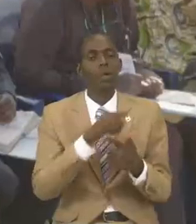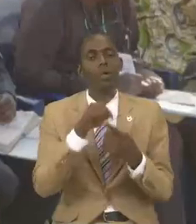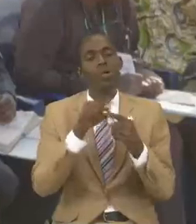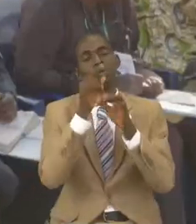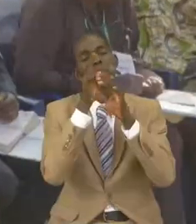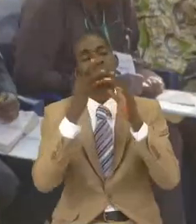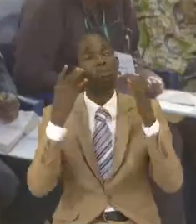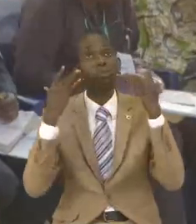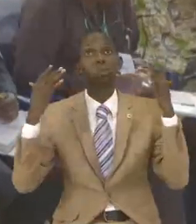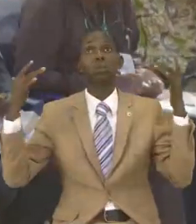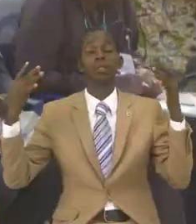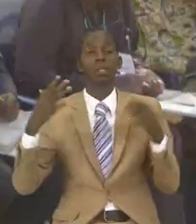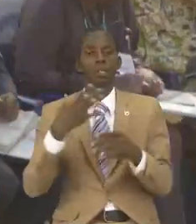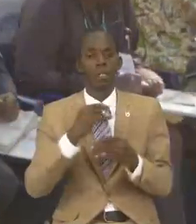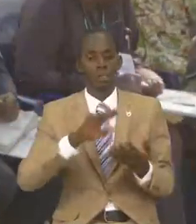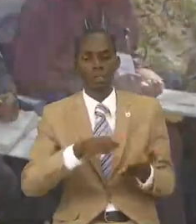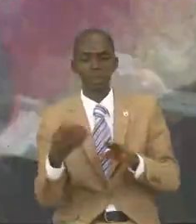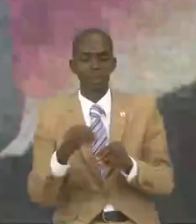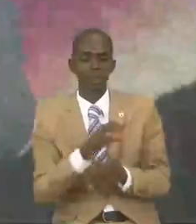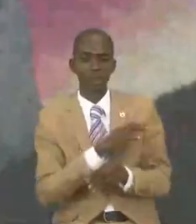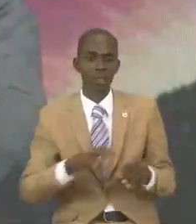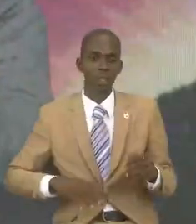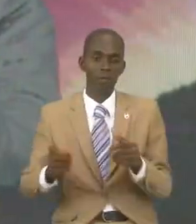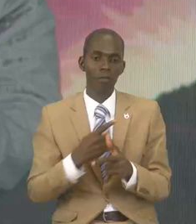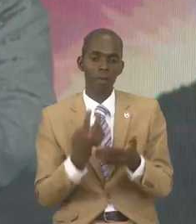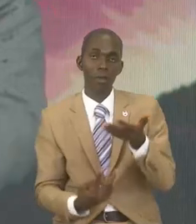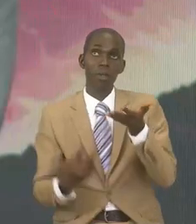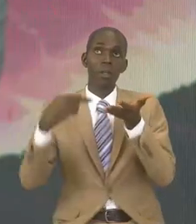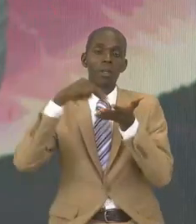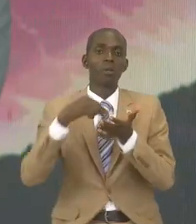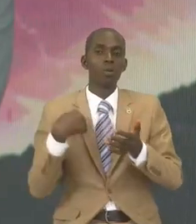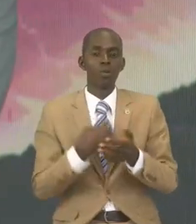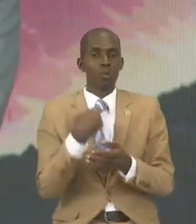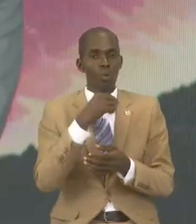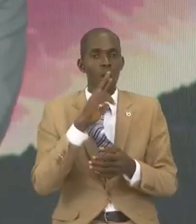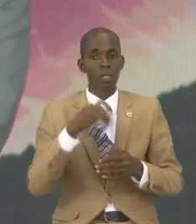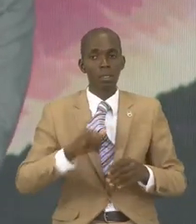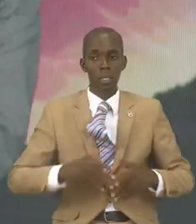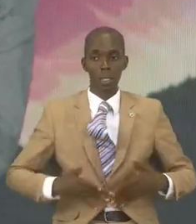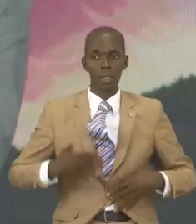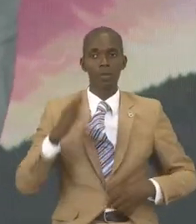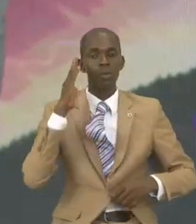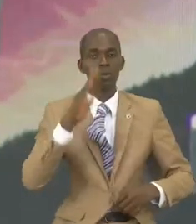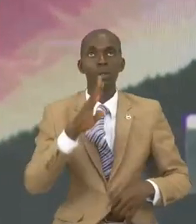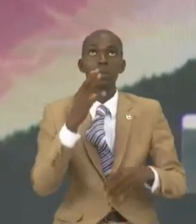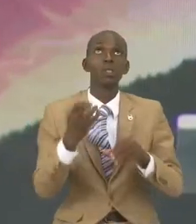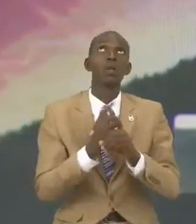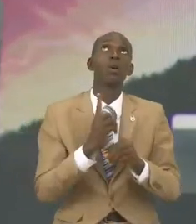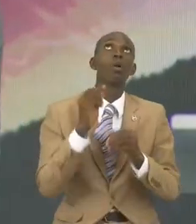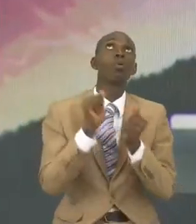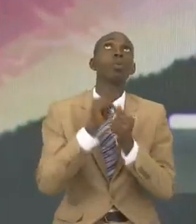sonnera et les morts en Christ ressusciteront, et nous qui sommes vivants, nous serons enlevés avec